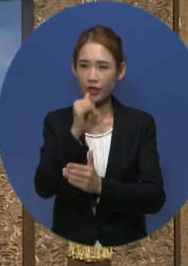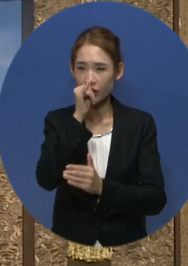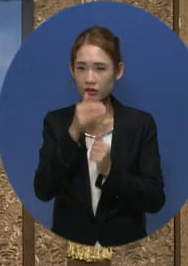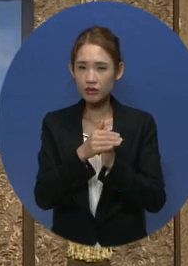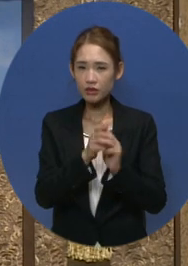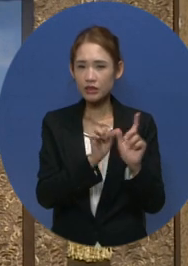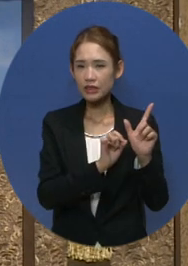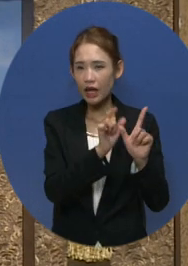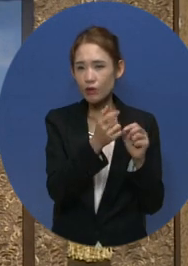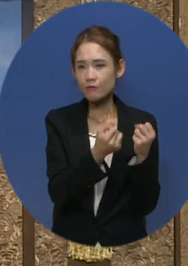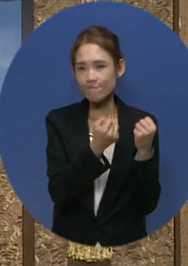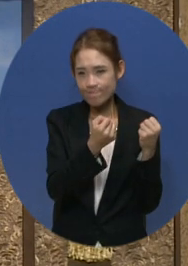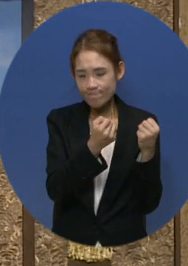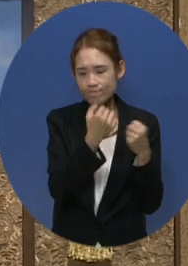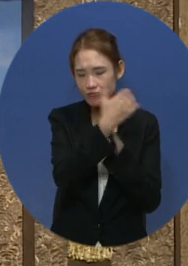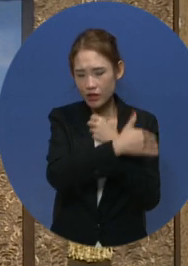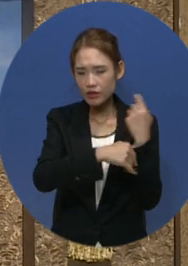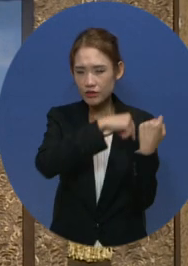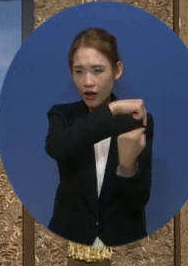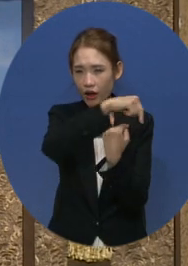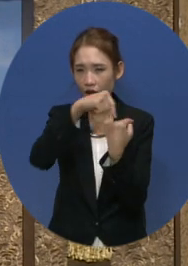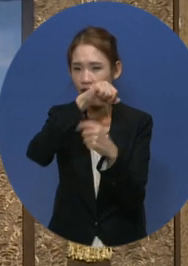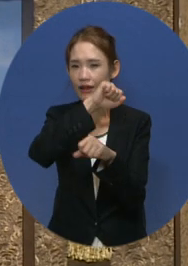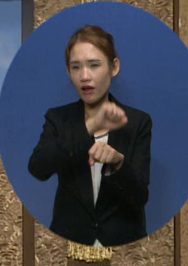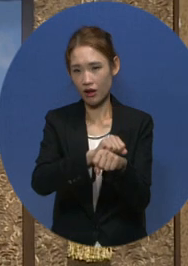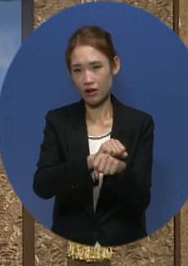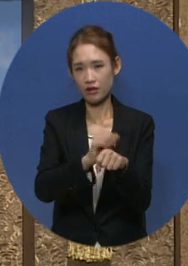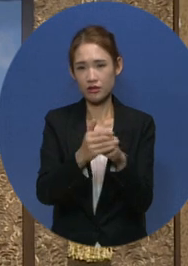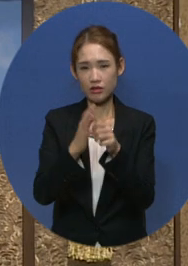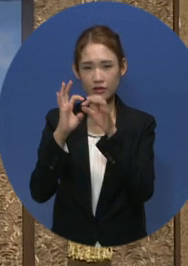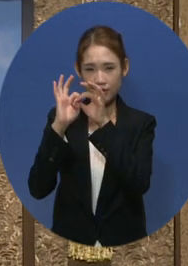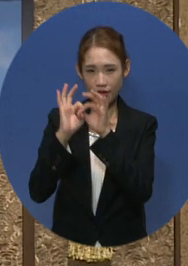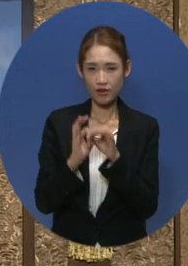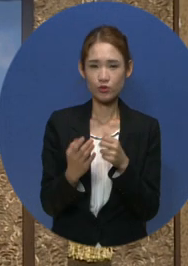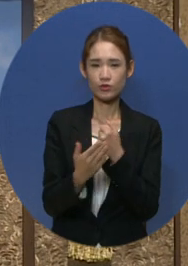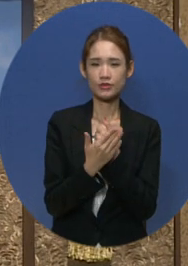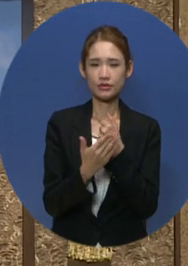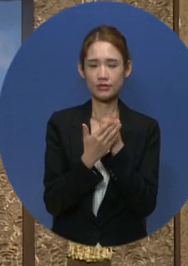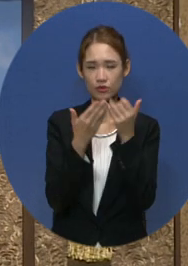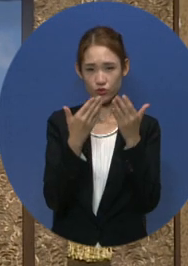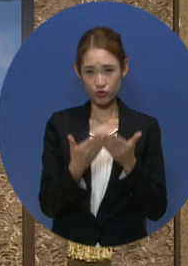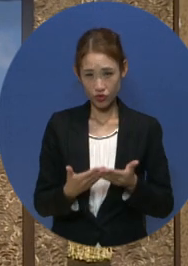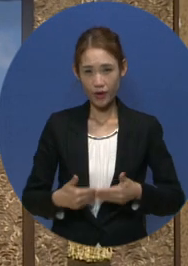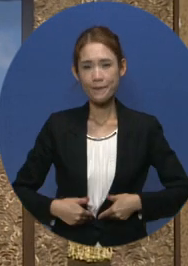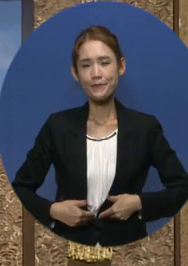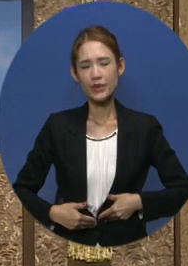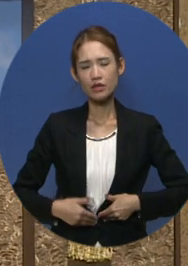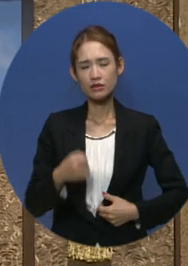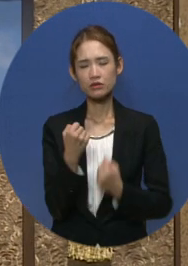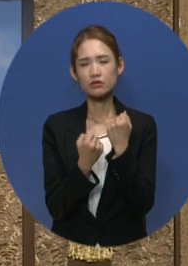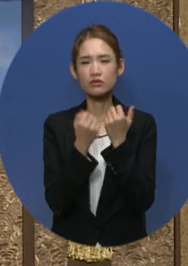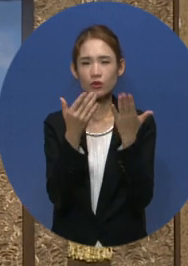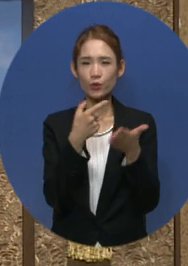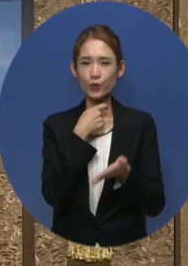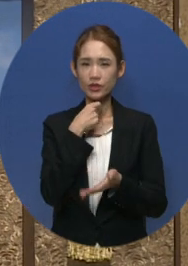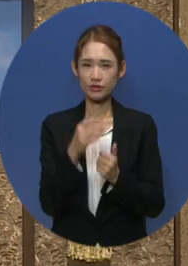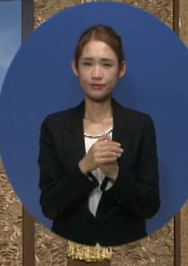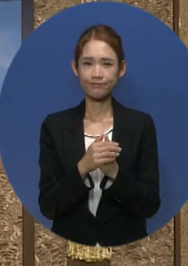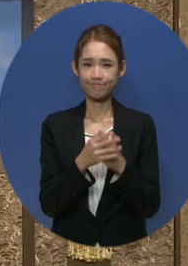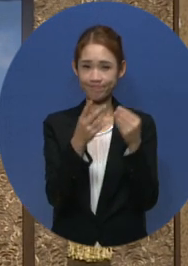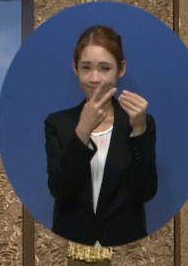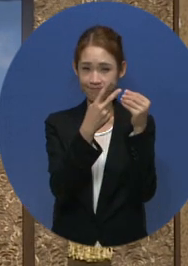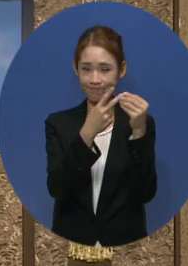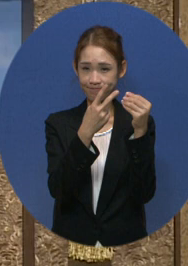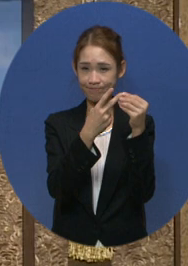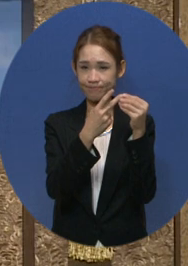기관은 건강하게 잘하고 있습니다. 그래서 계속적인 지지가 또 지원이 필요하다고 말씀드리고 싶고요. 또